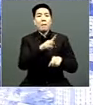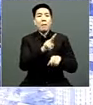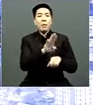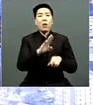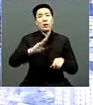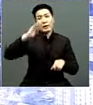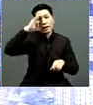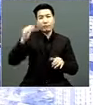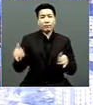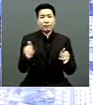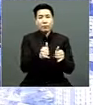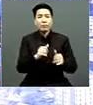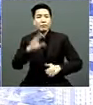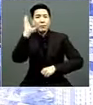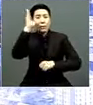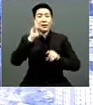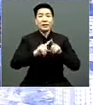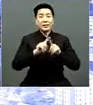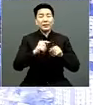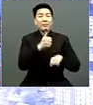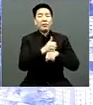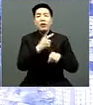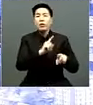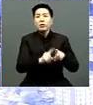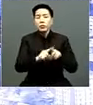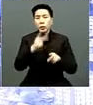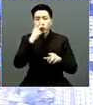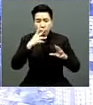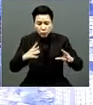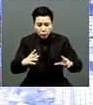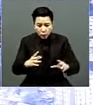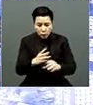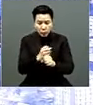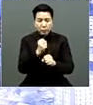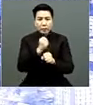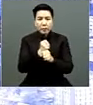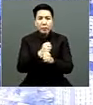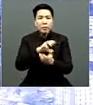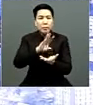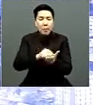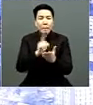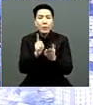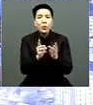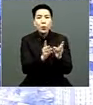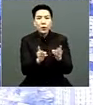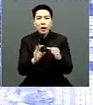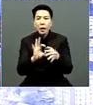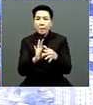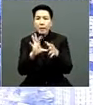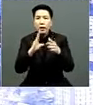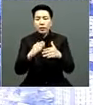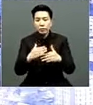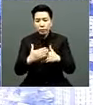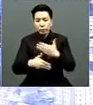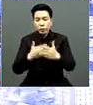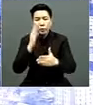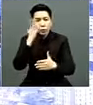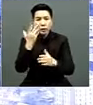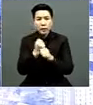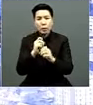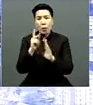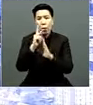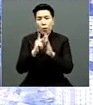มารายงานต่างๆเหล่านี้นะครับแล้วก็เพื่อที่จะได้จัดทำเป็นแนวทางการผ่อนคลายกิจการกิจกรรมและร่างข้อ